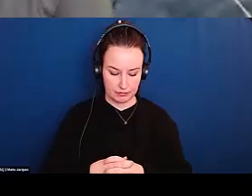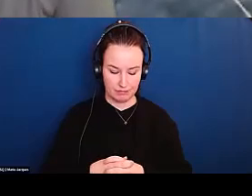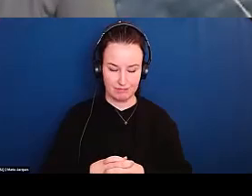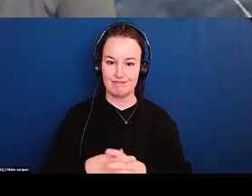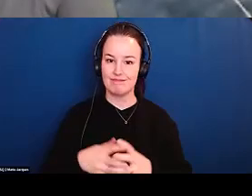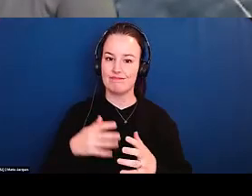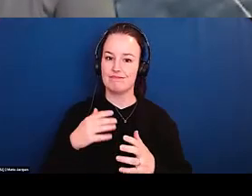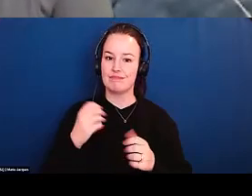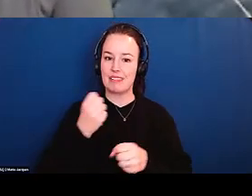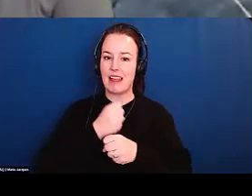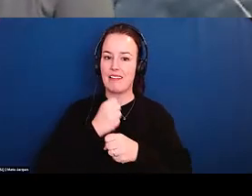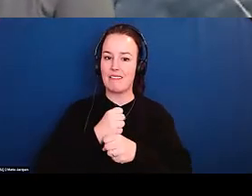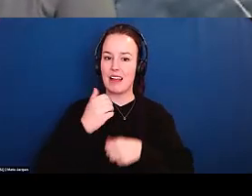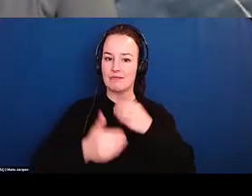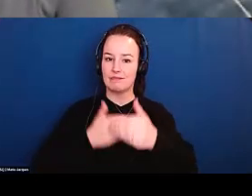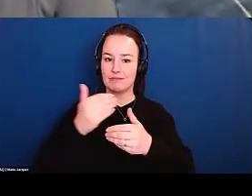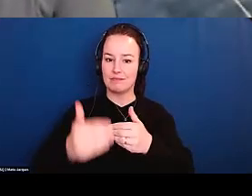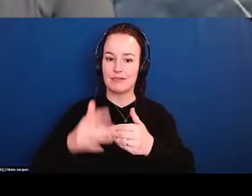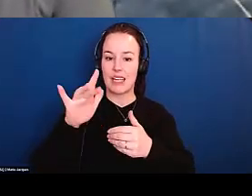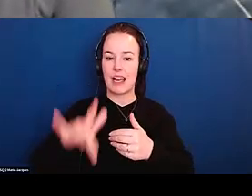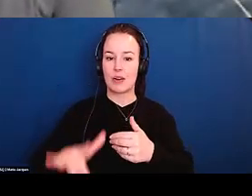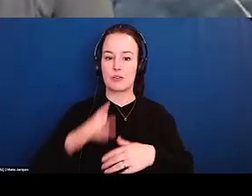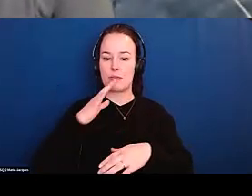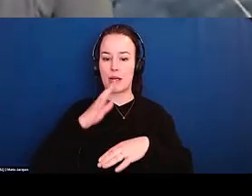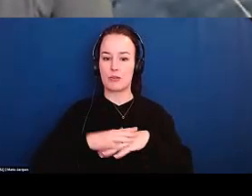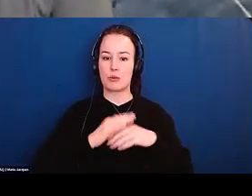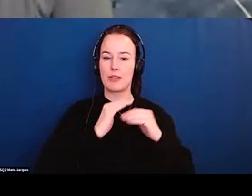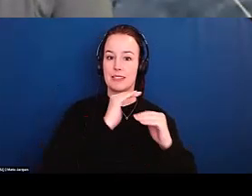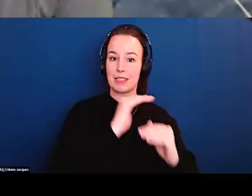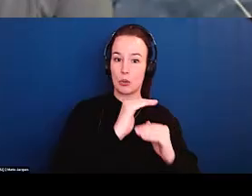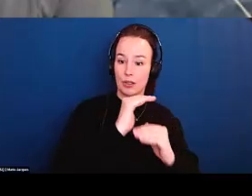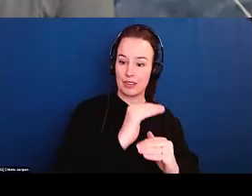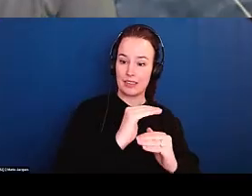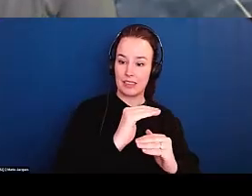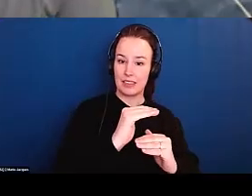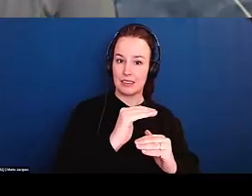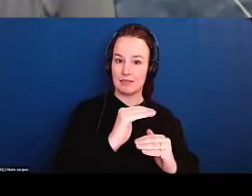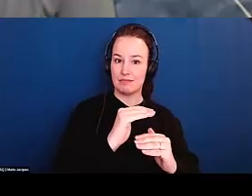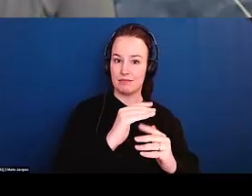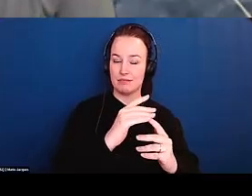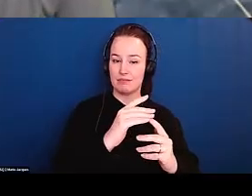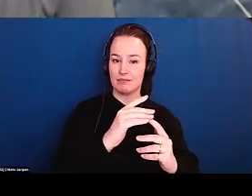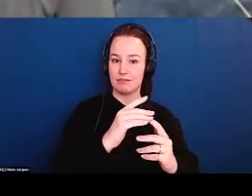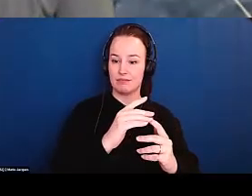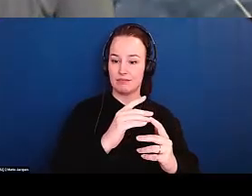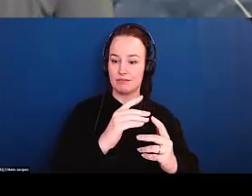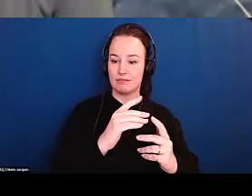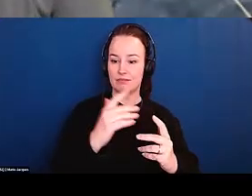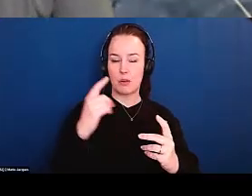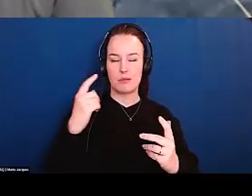du travail. Lorsqu'on parle de sécurité, on parle de la définition de qui.